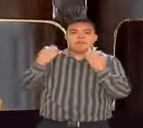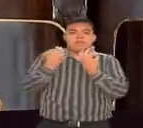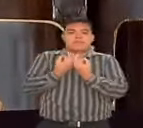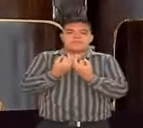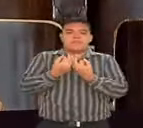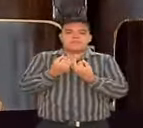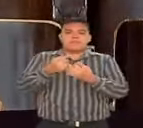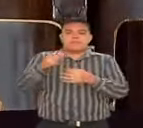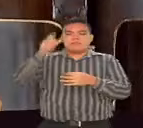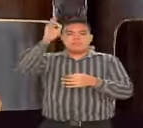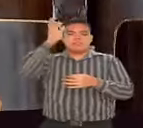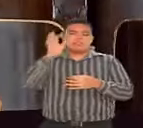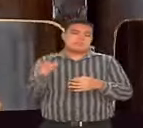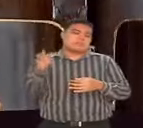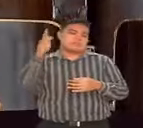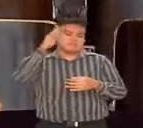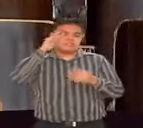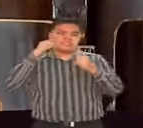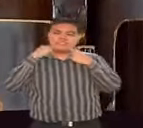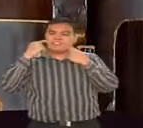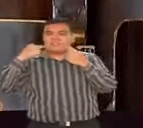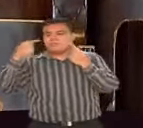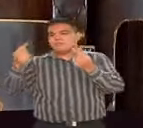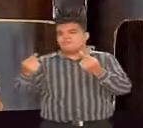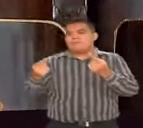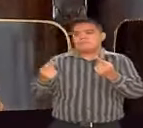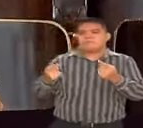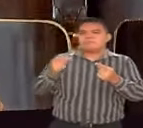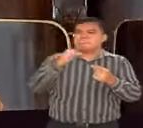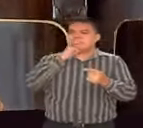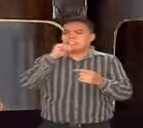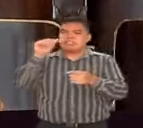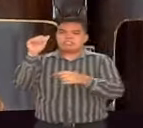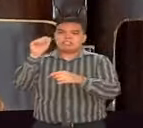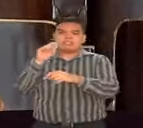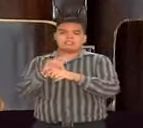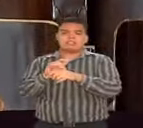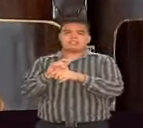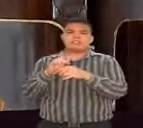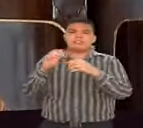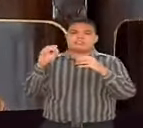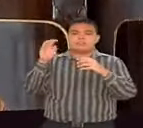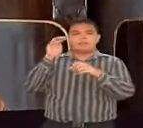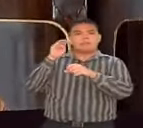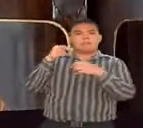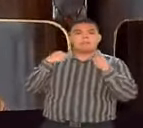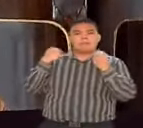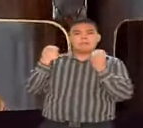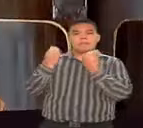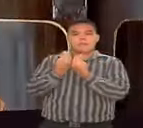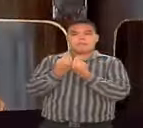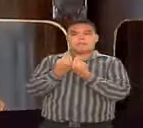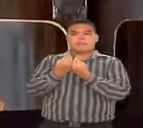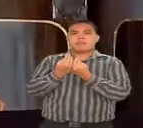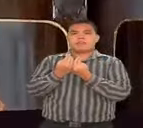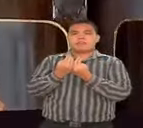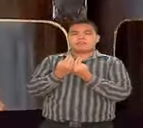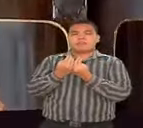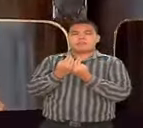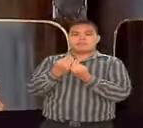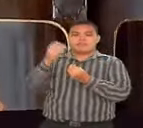When I say to other kuan nga, ayaw ninyo hilabti akong mga membro nga gipasturan ako